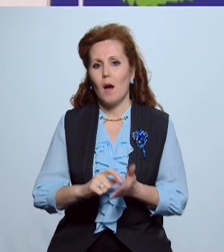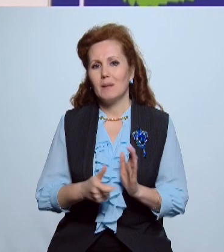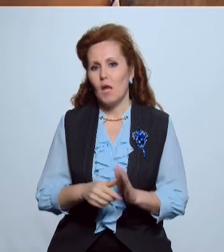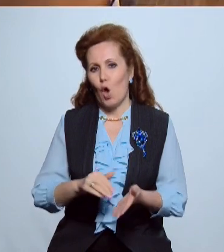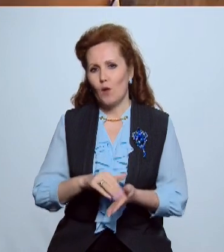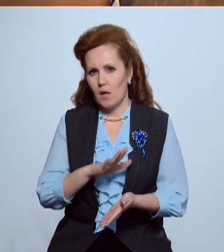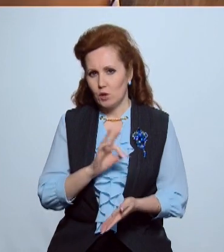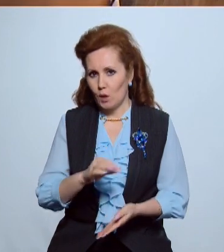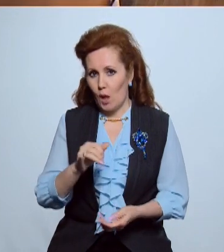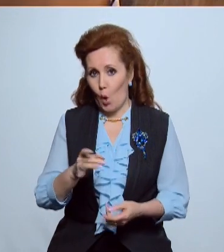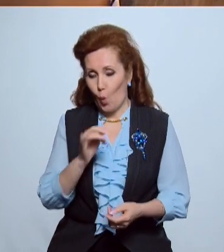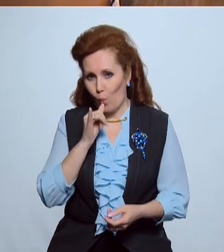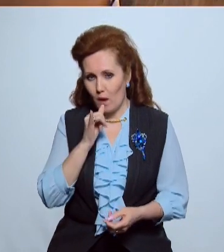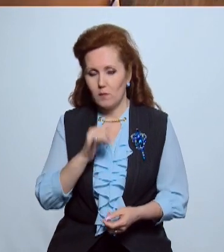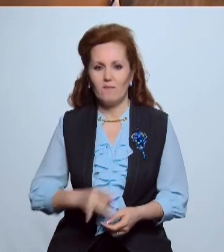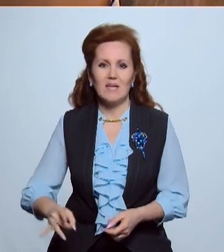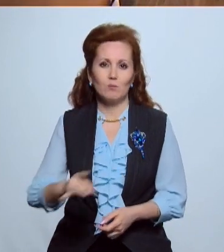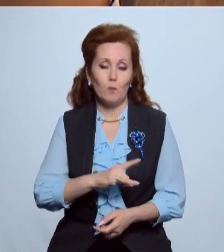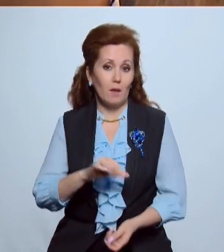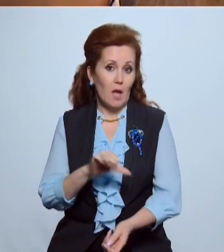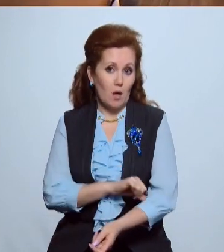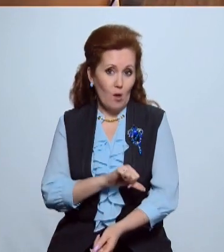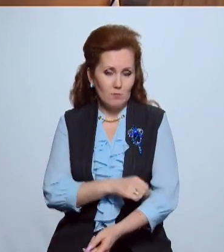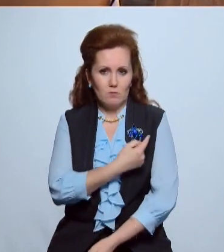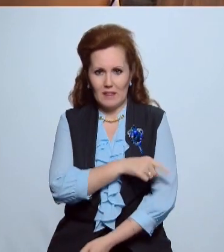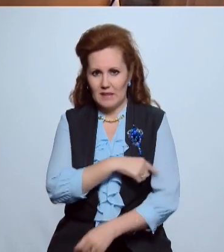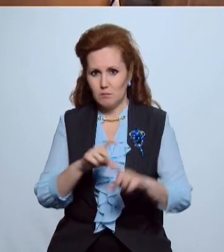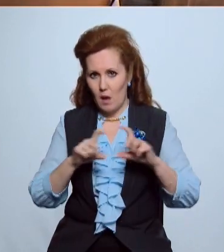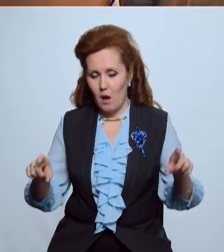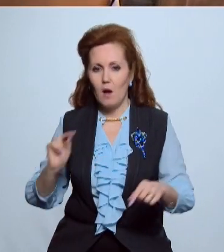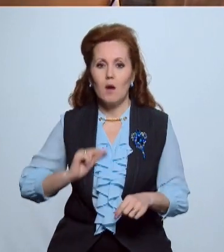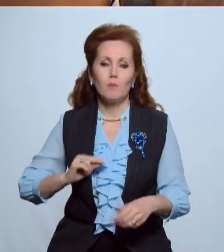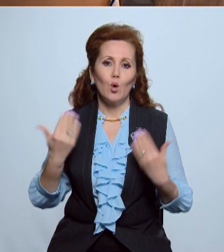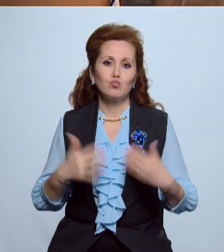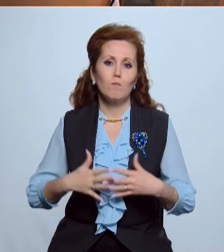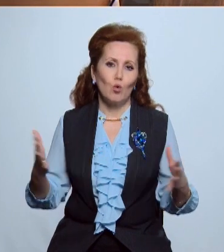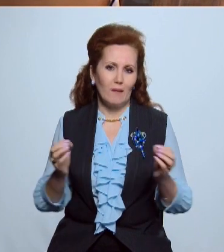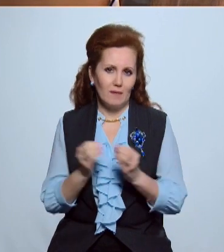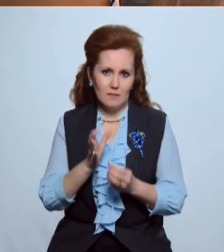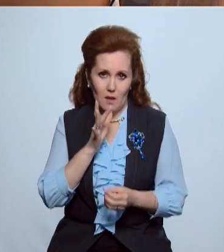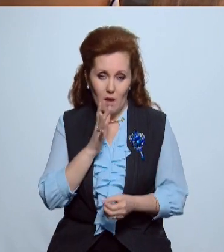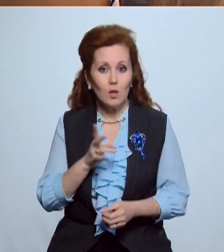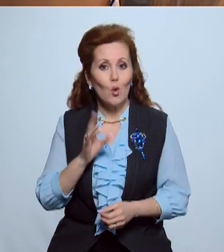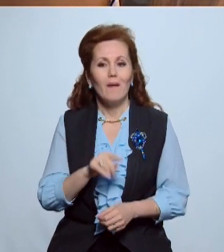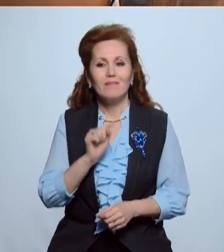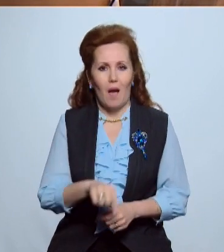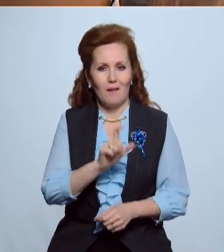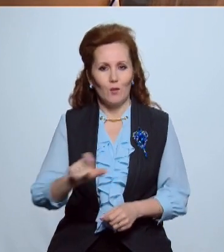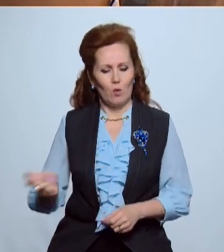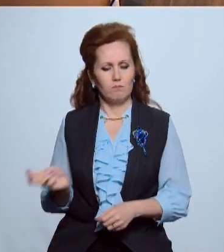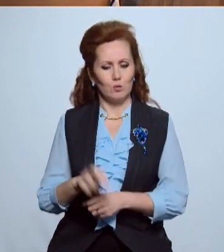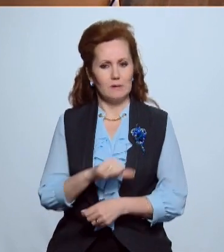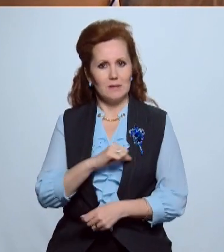отказа от курения в республиканском наркологическом диспансере работает уже более 10 лет. Однако тех, кто приходит сюда